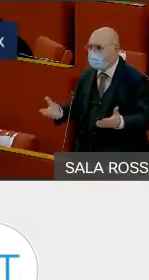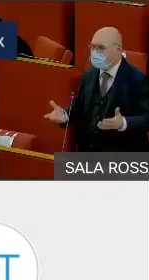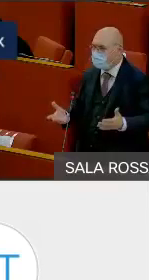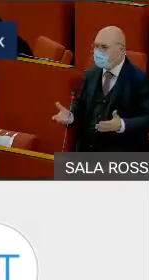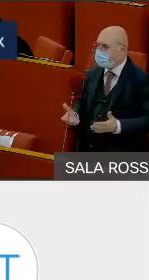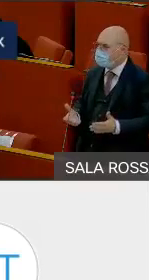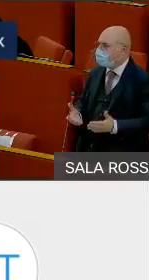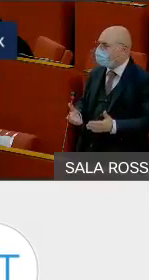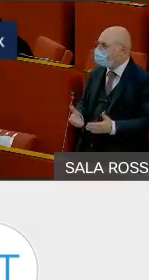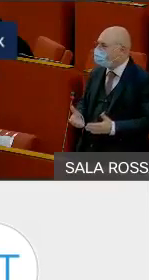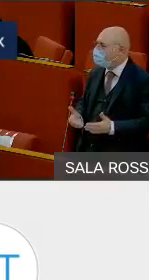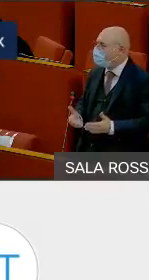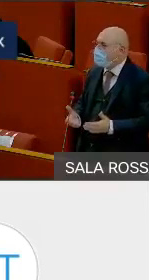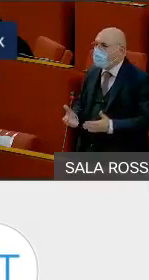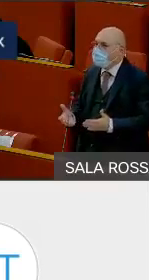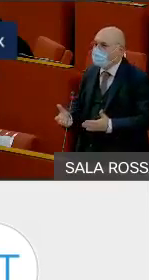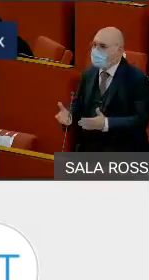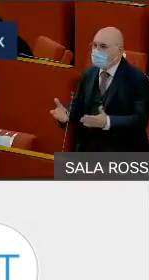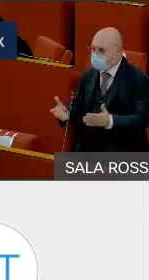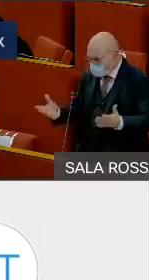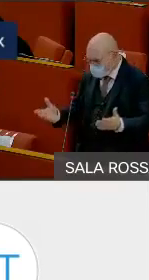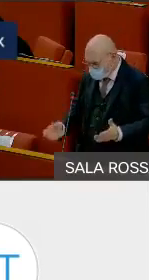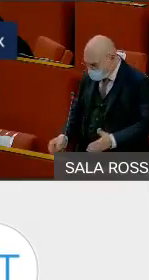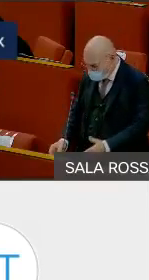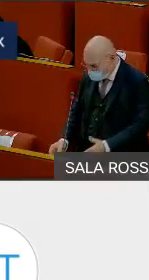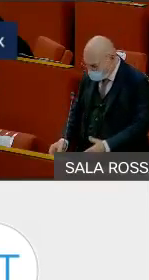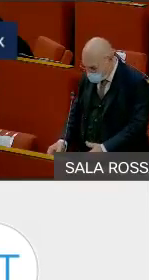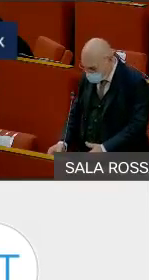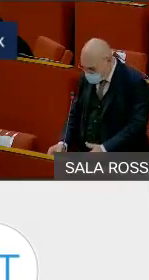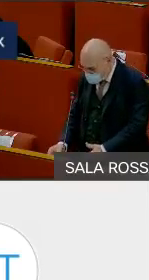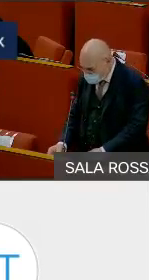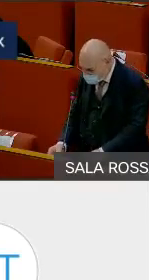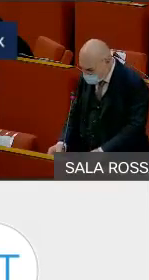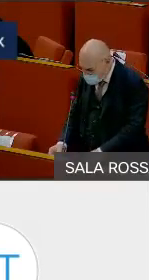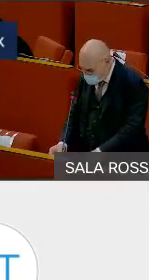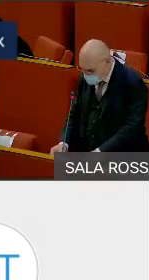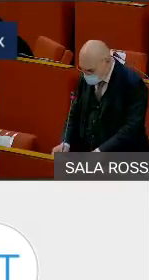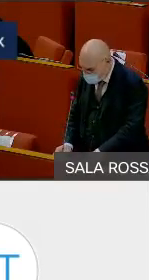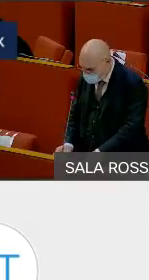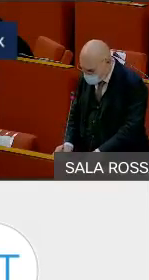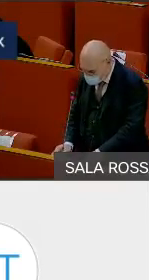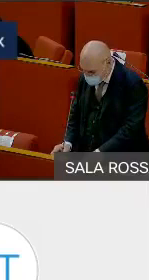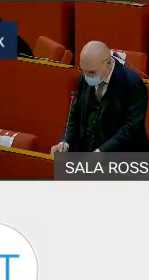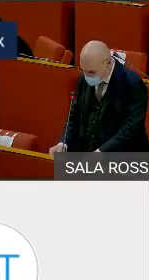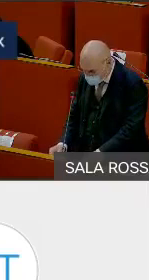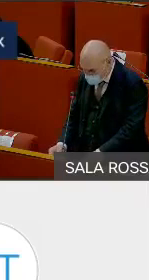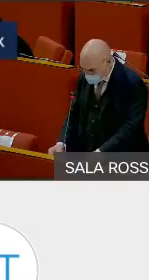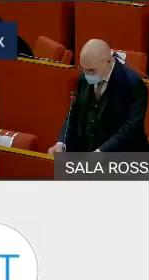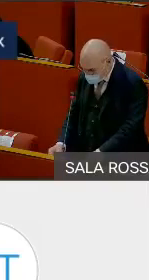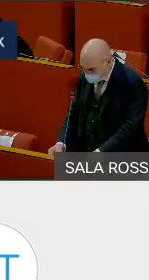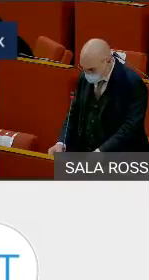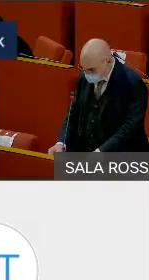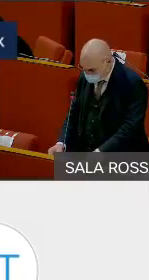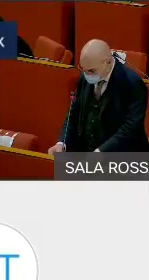di genovese a questo punto invece non si vuole mantenere queste caratteristiche